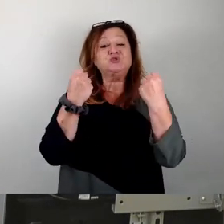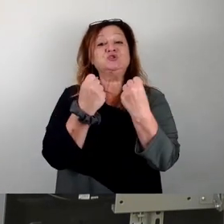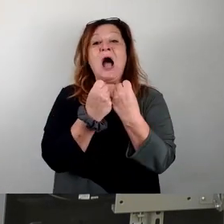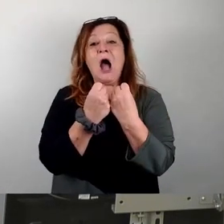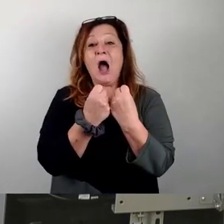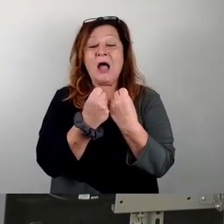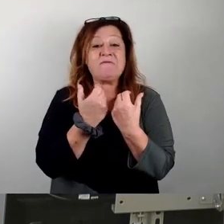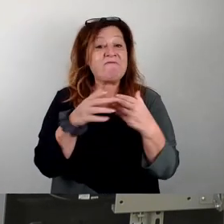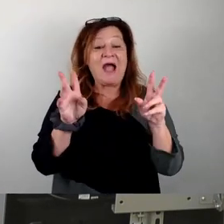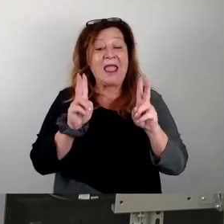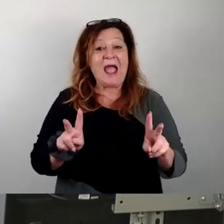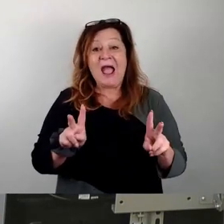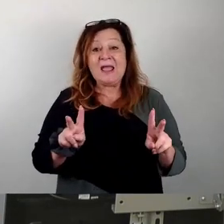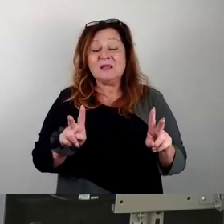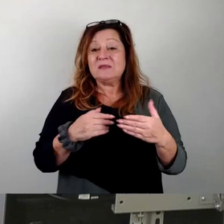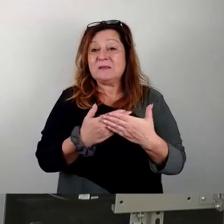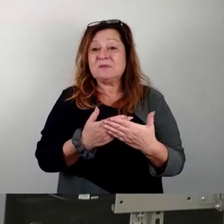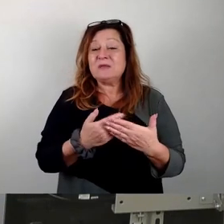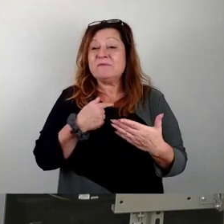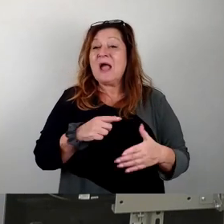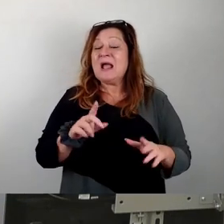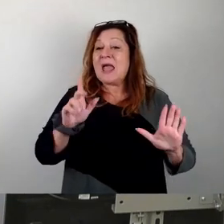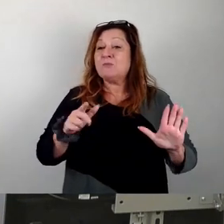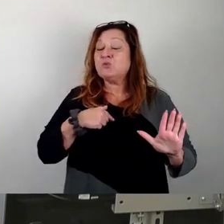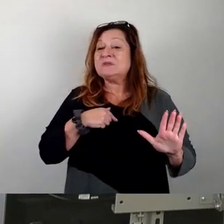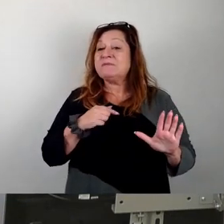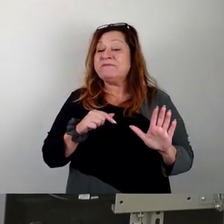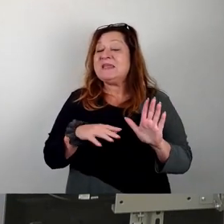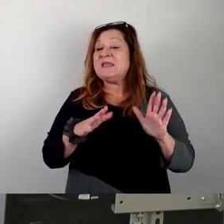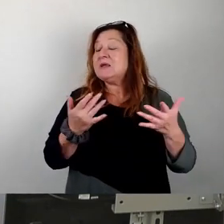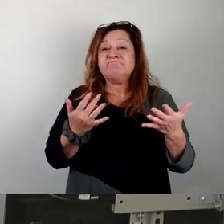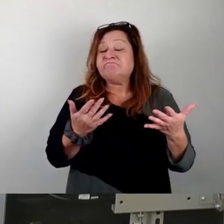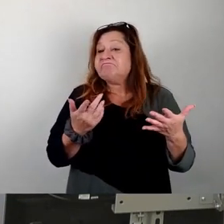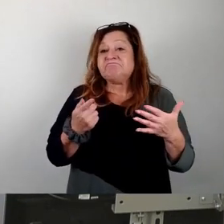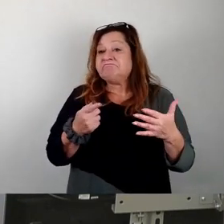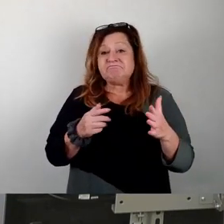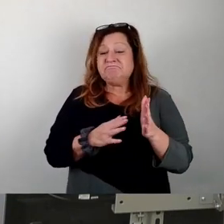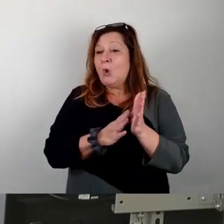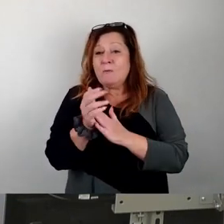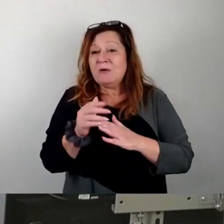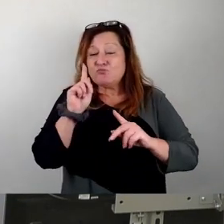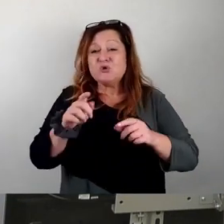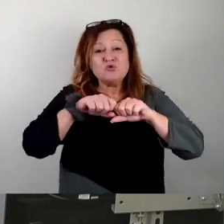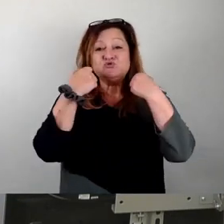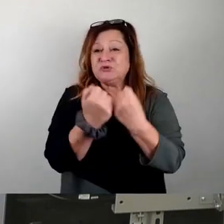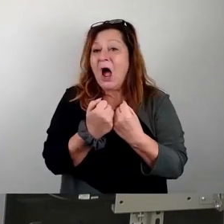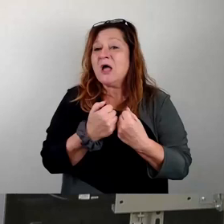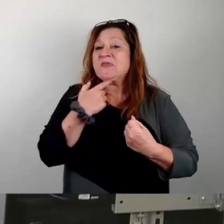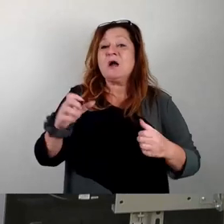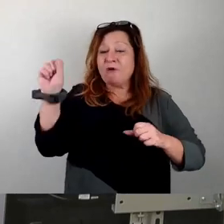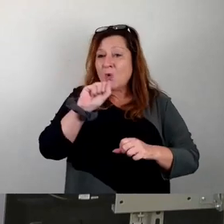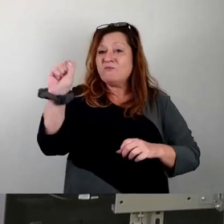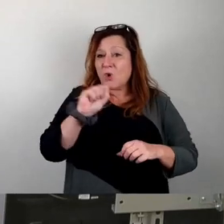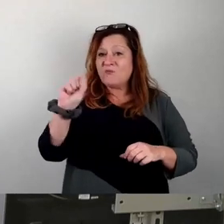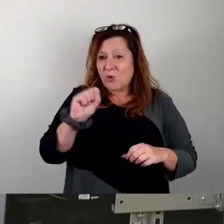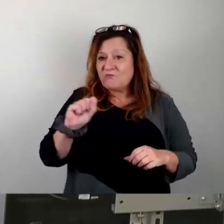hat sich kleinlaut für jeden Eingriff zu rechtfertigen. Aber das ist er halt, der Unterschied zwischen Verfassung und